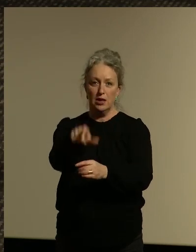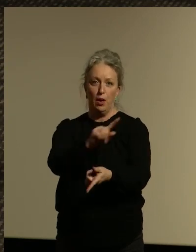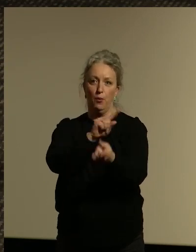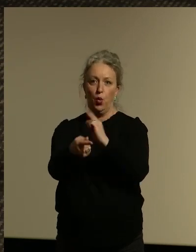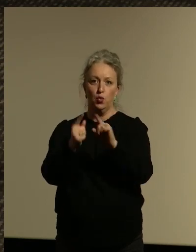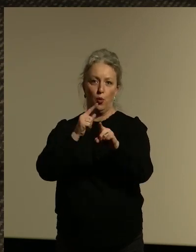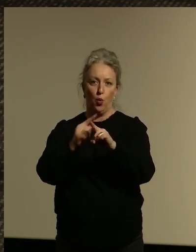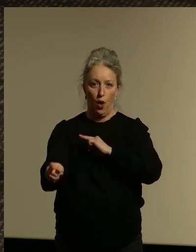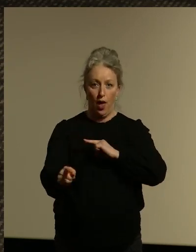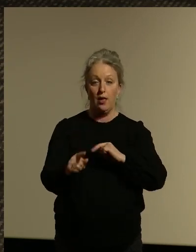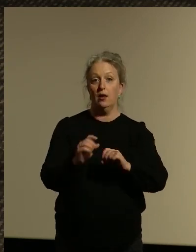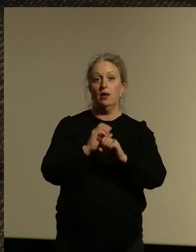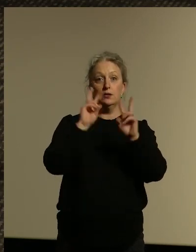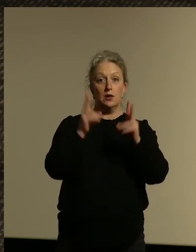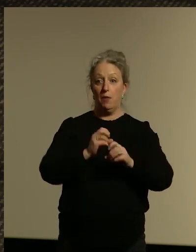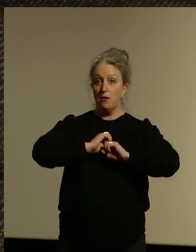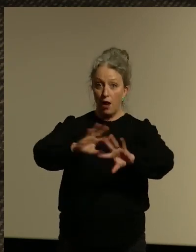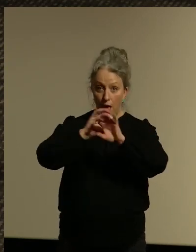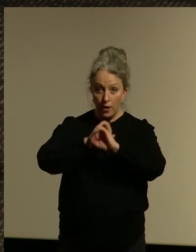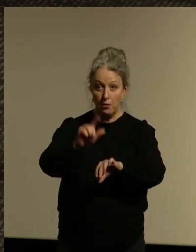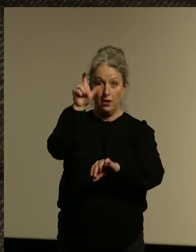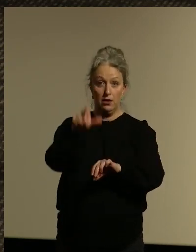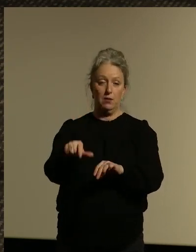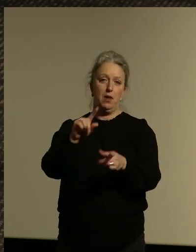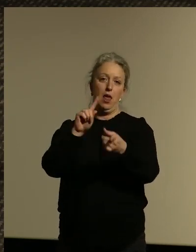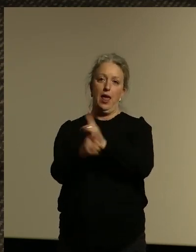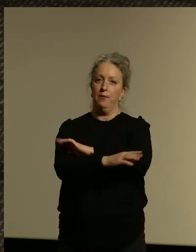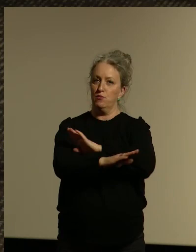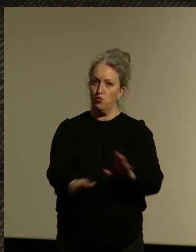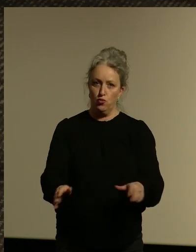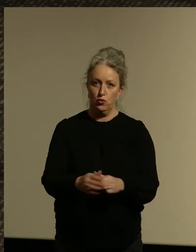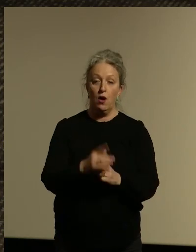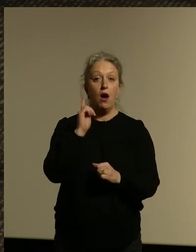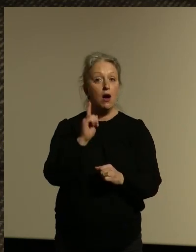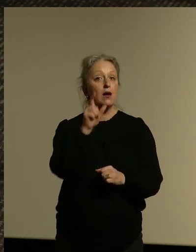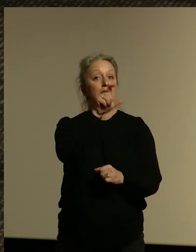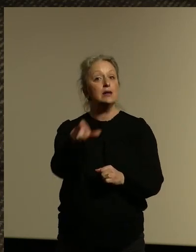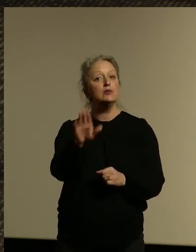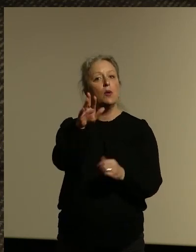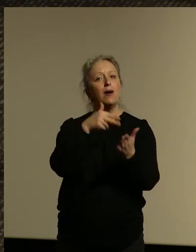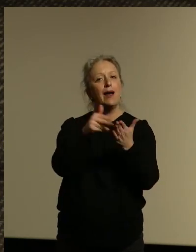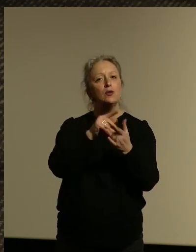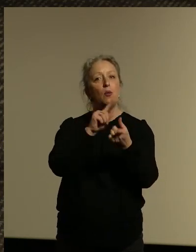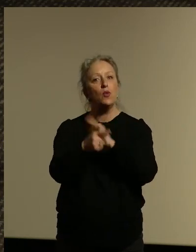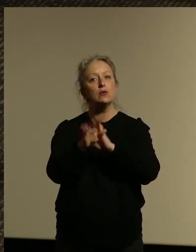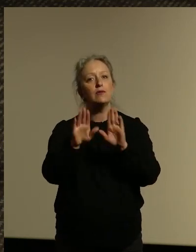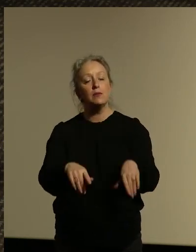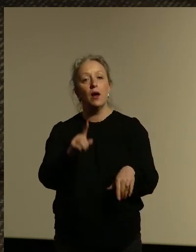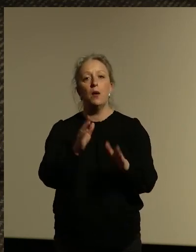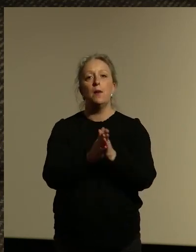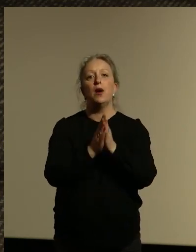ja see, et me sellest räägime, ei hakka kuidagi seda muutma. Küll aga võib see inimeste käitumist muuta ja nüüd ma paluks